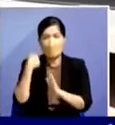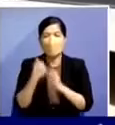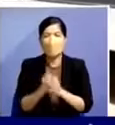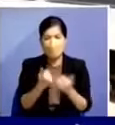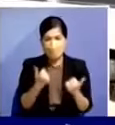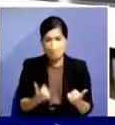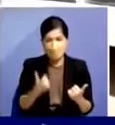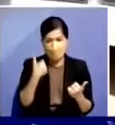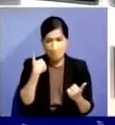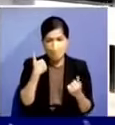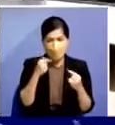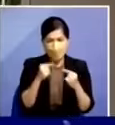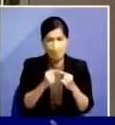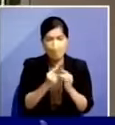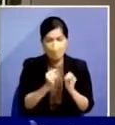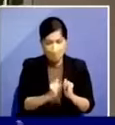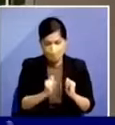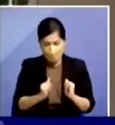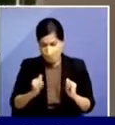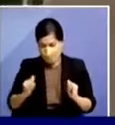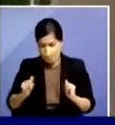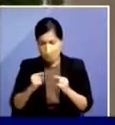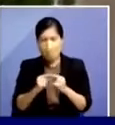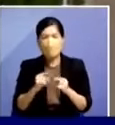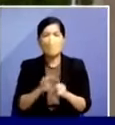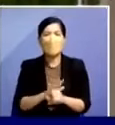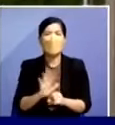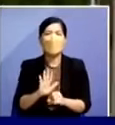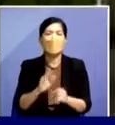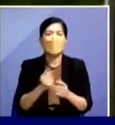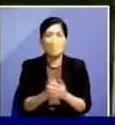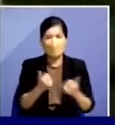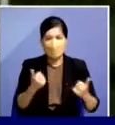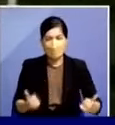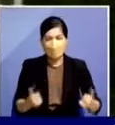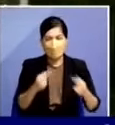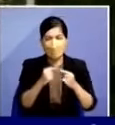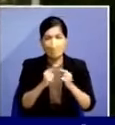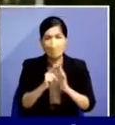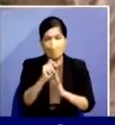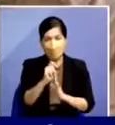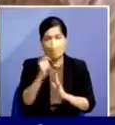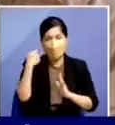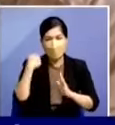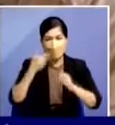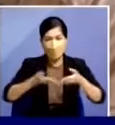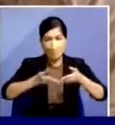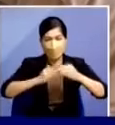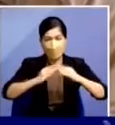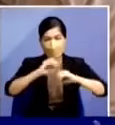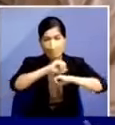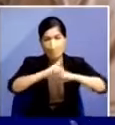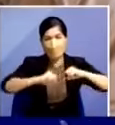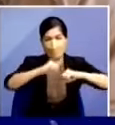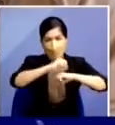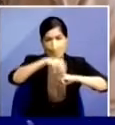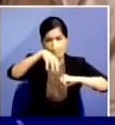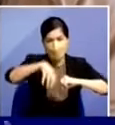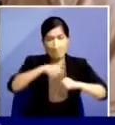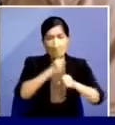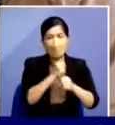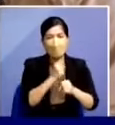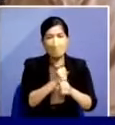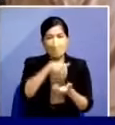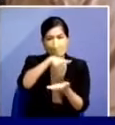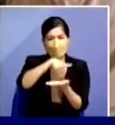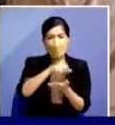ตียงรองรับผู้ป่วยเนี่ยไม่เพียงพอค่ะทางจังหวัดตากนะคะจึงได้มีการเตรียมจัดตั้งศูนย์พักคอยเพื่อส่งต่อ community